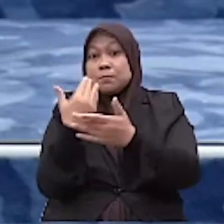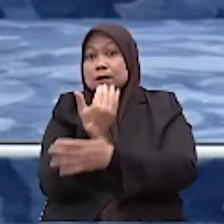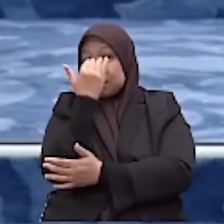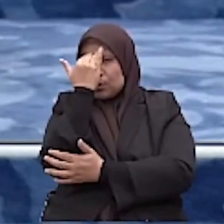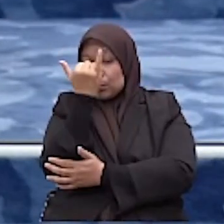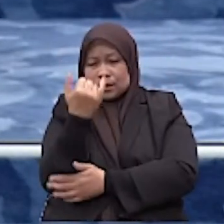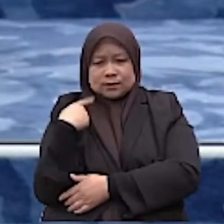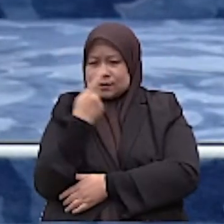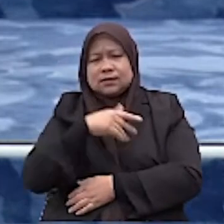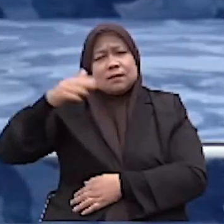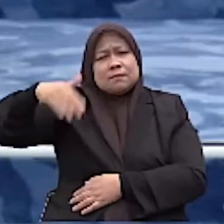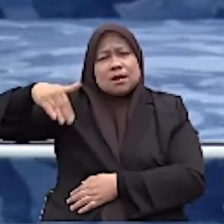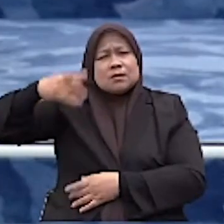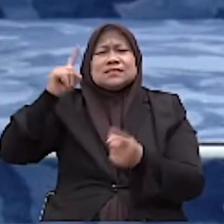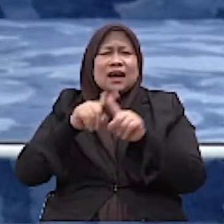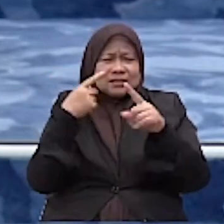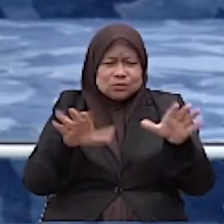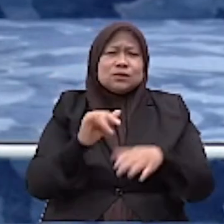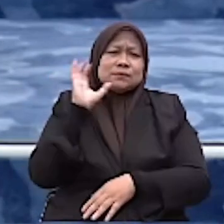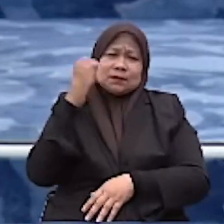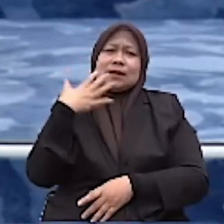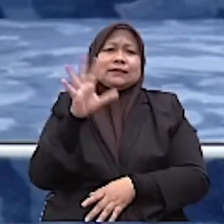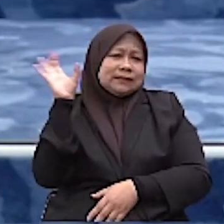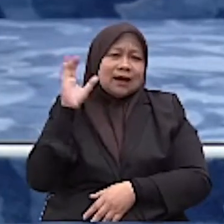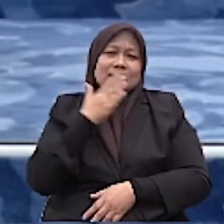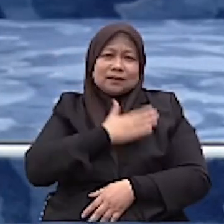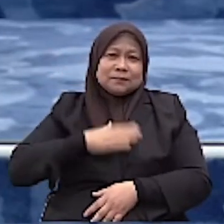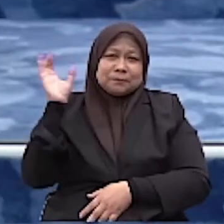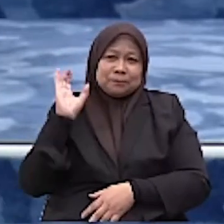kita belum bersetuju saya ada cakap tadi dengar